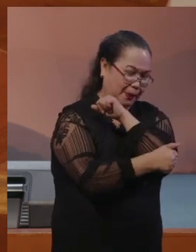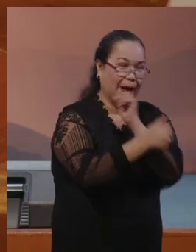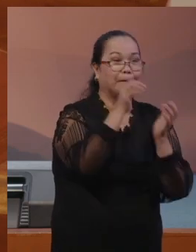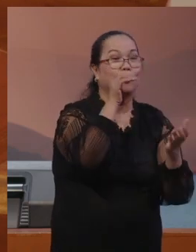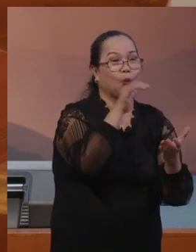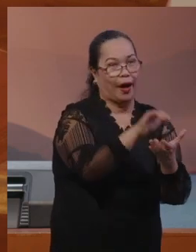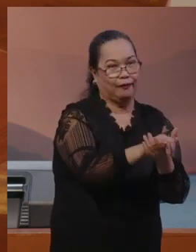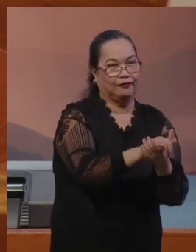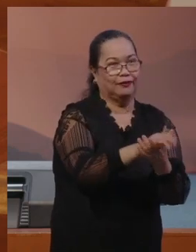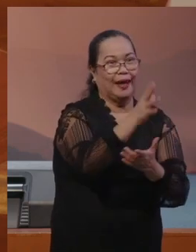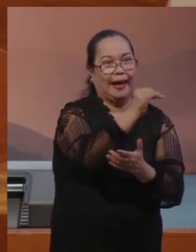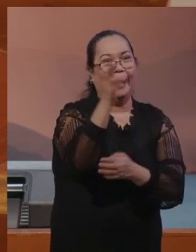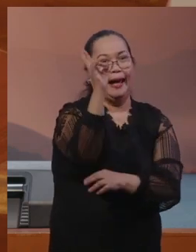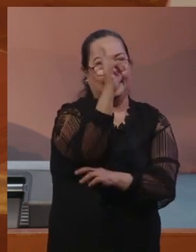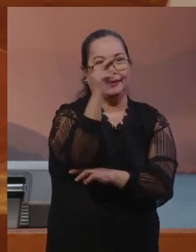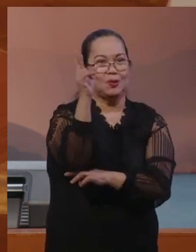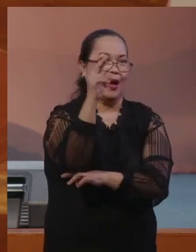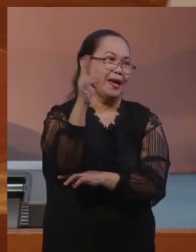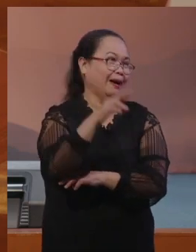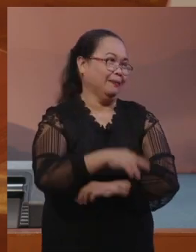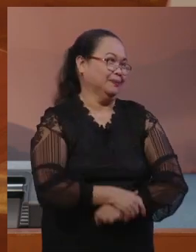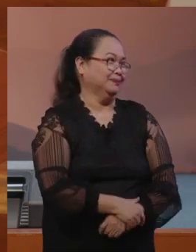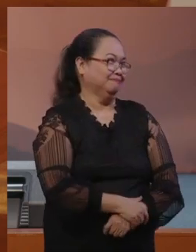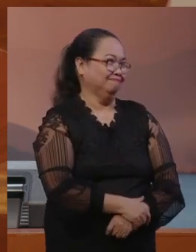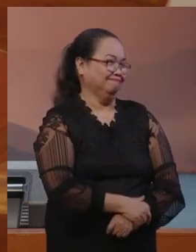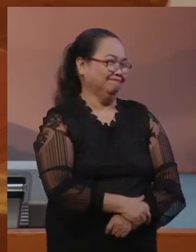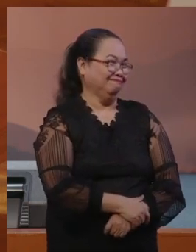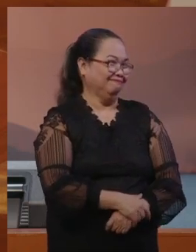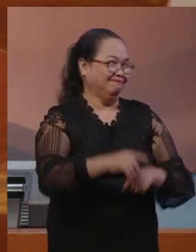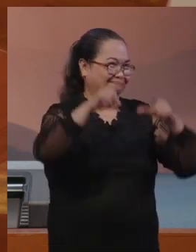Abraham, at si Rahab.